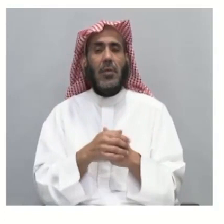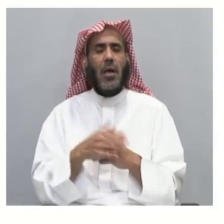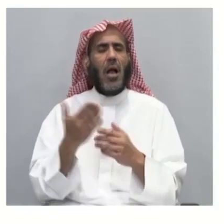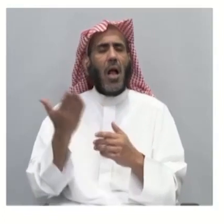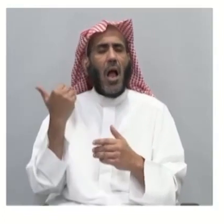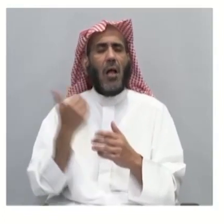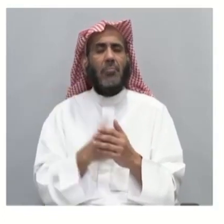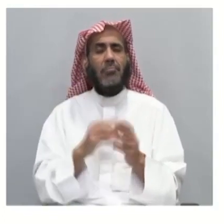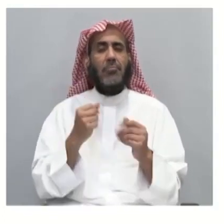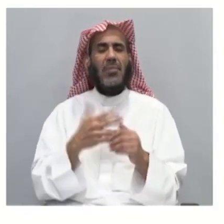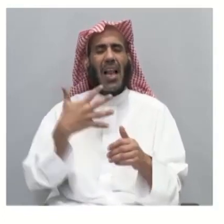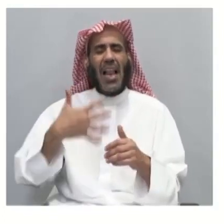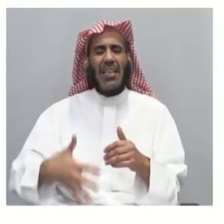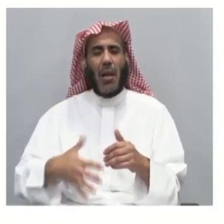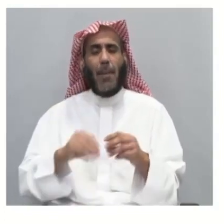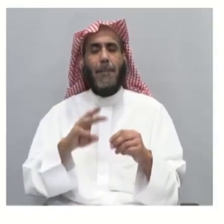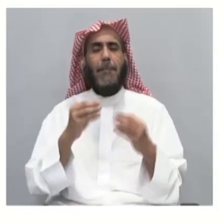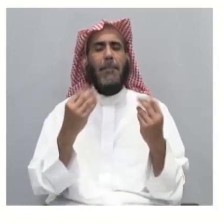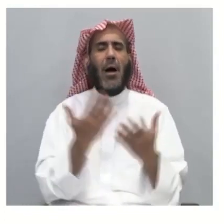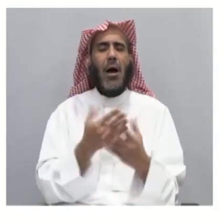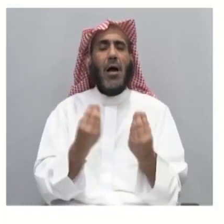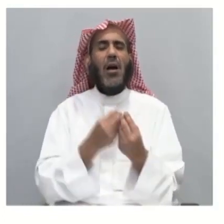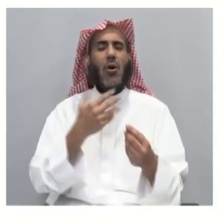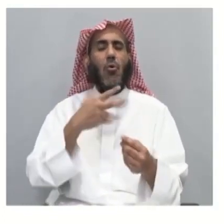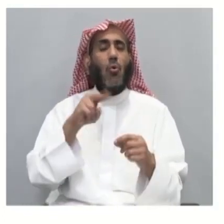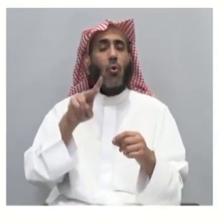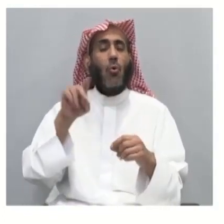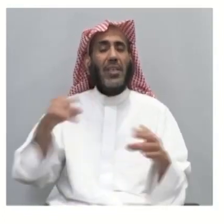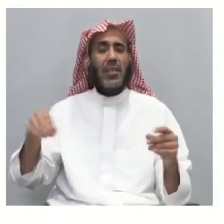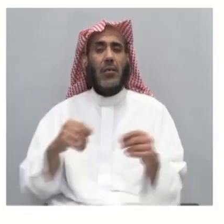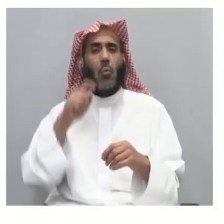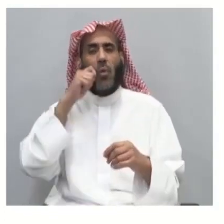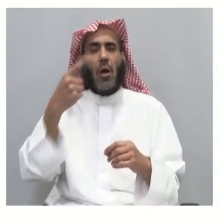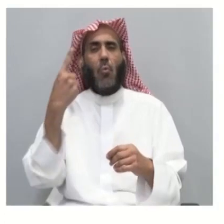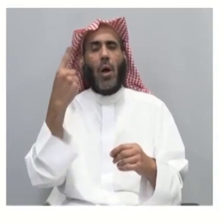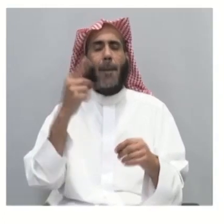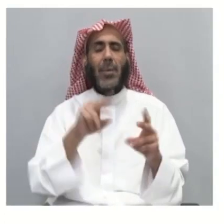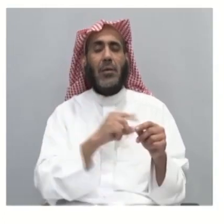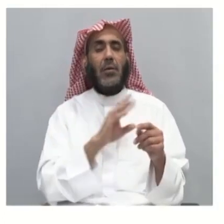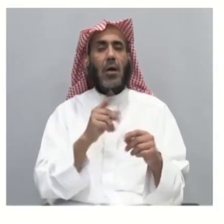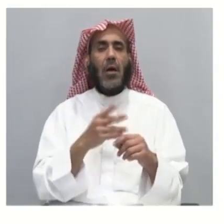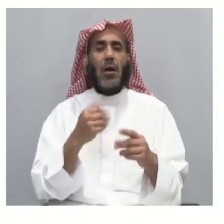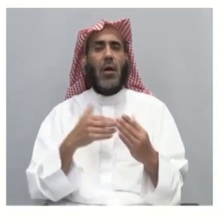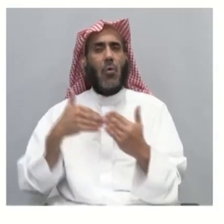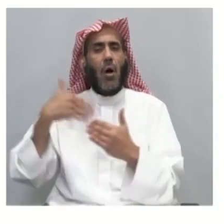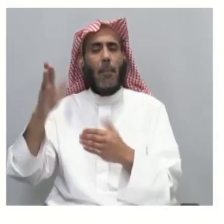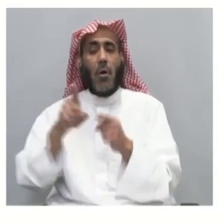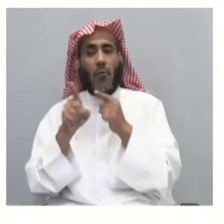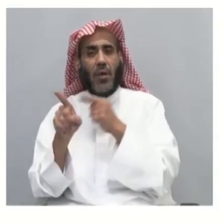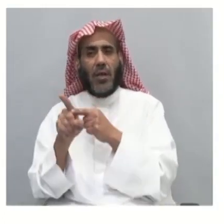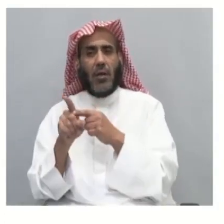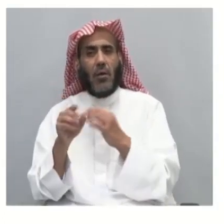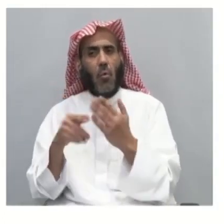كان الاصغر بين اخوته والذكر الوحيد بينه كان يؤمل فيه